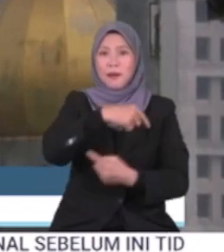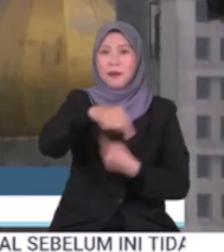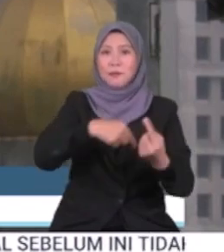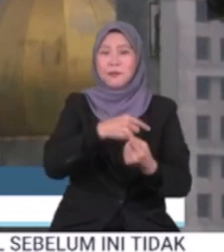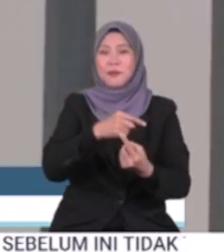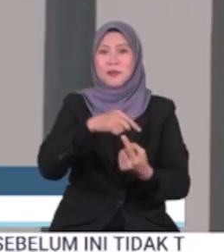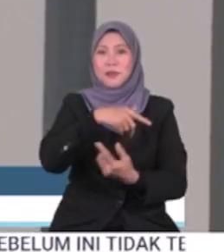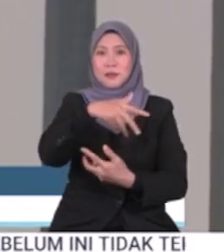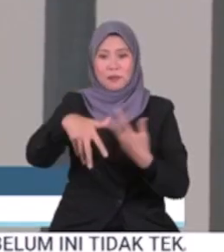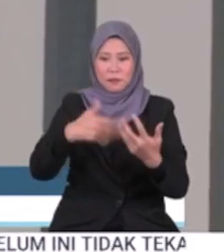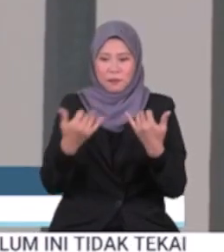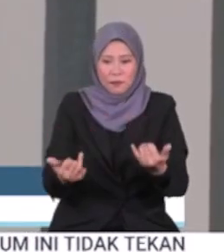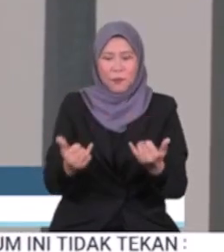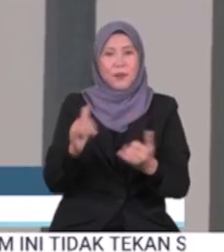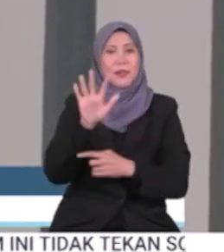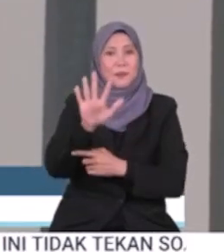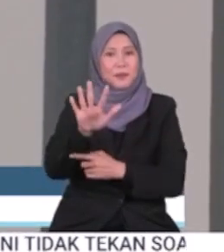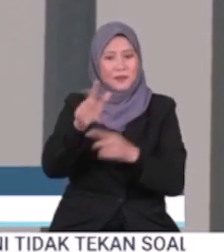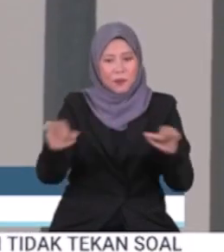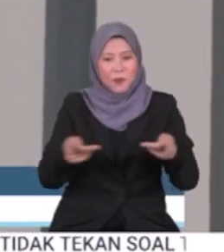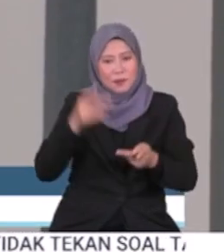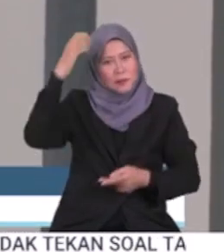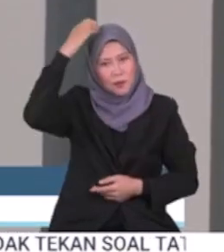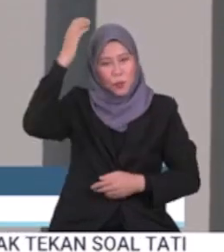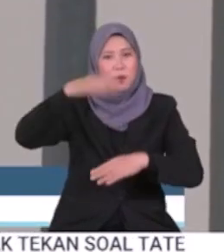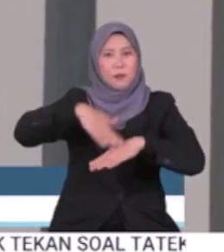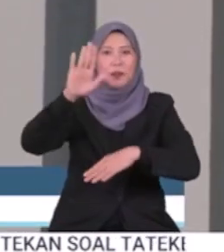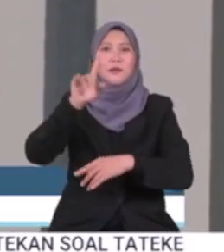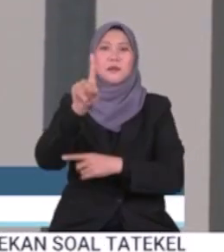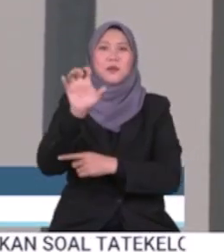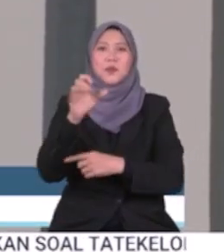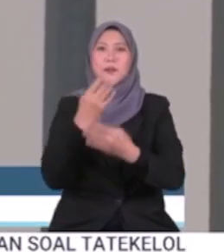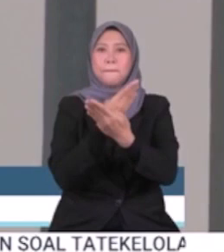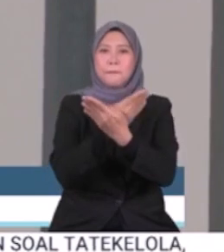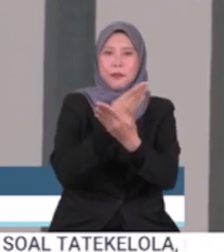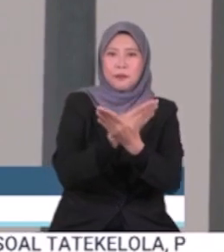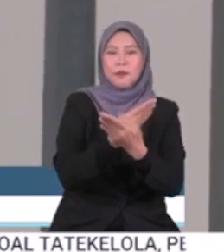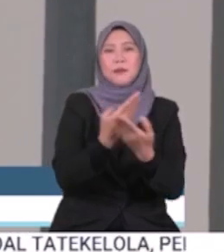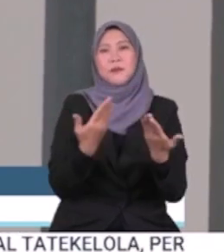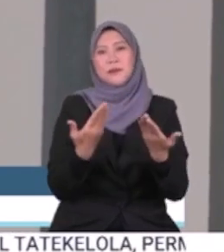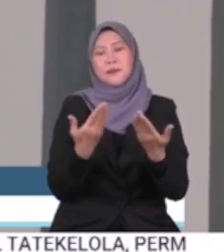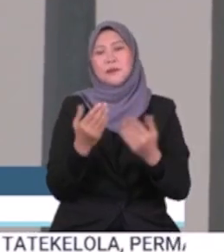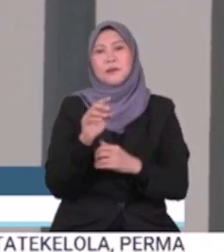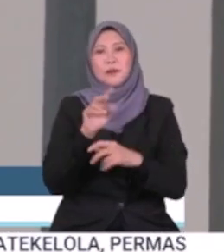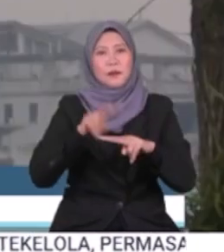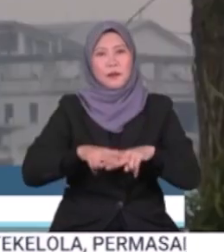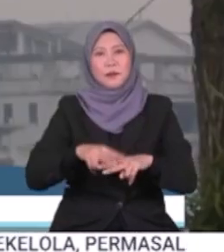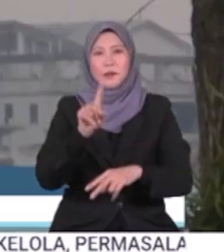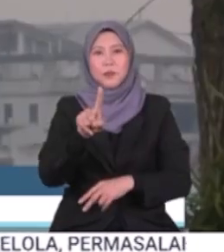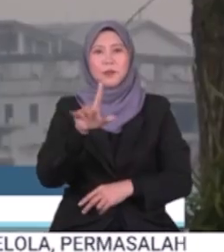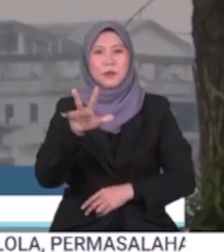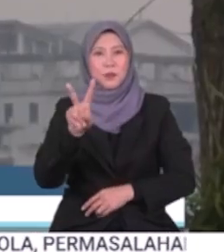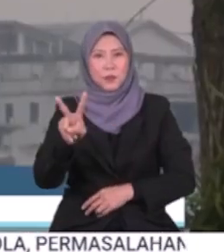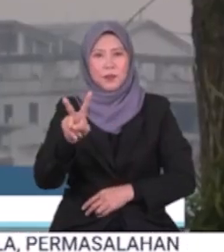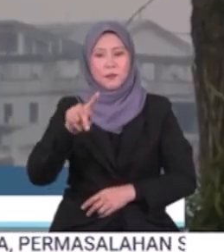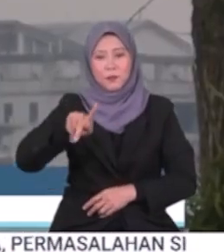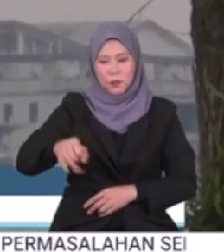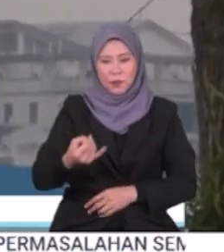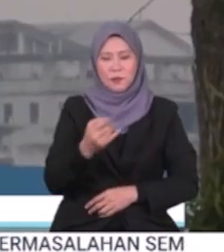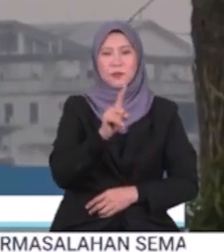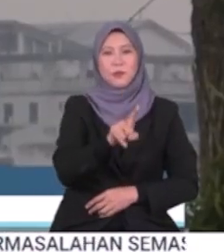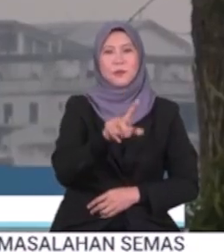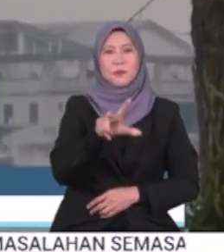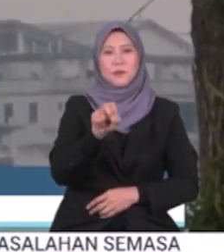lima kawasan di Selangor merakamkan bacaan Ipu melebihi 100 iaitu banting 155 Klang 152 Petaling Jaya